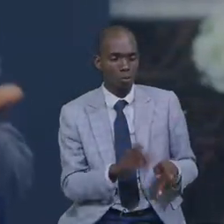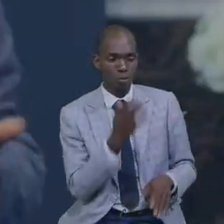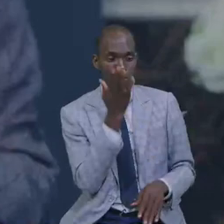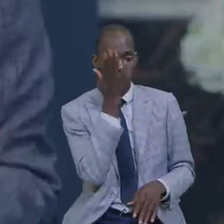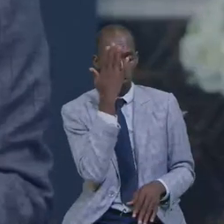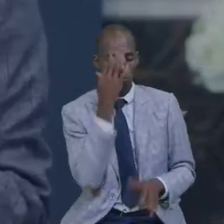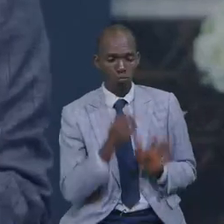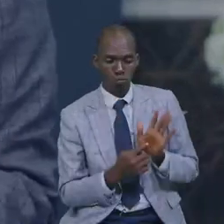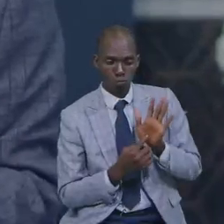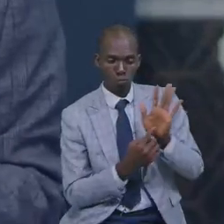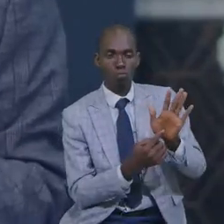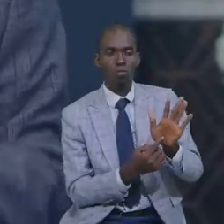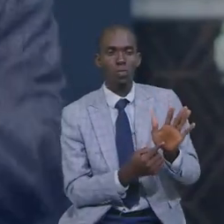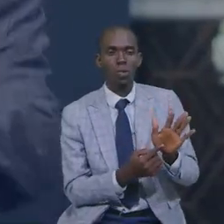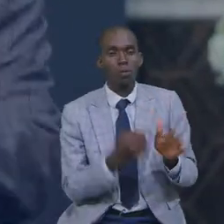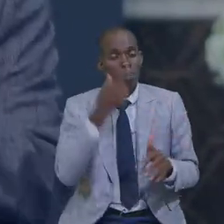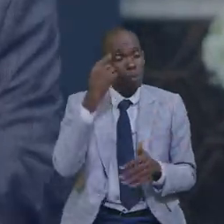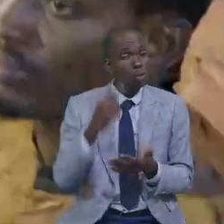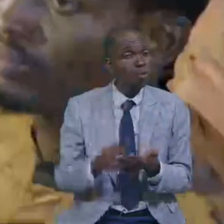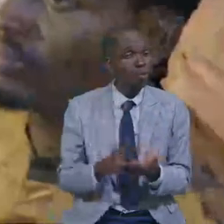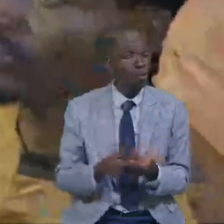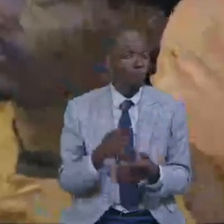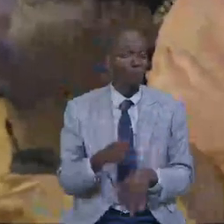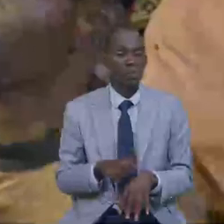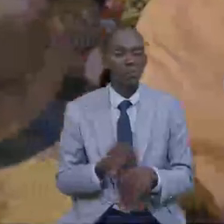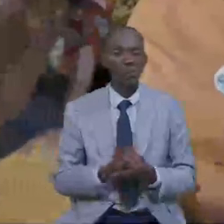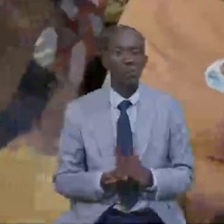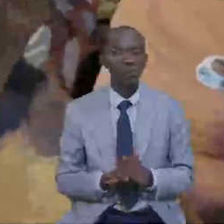font savoir la personne parce que parfois